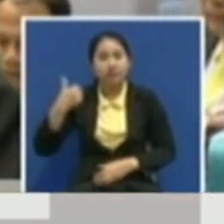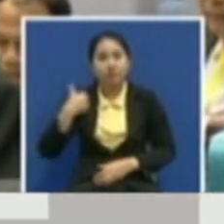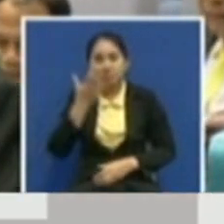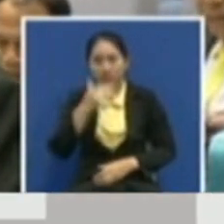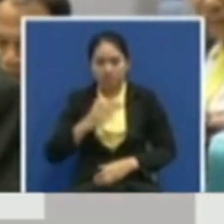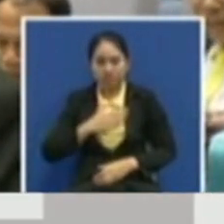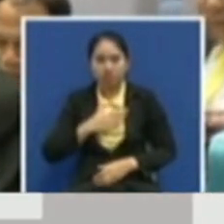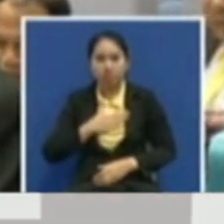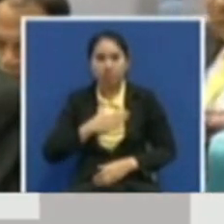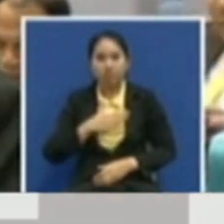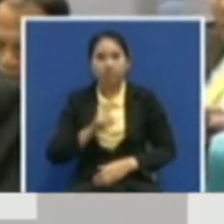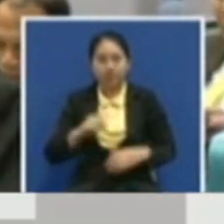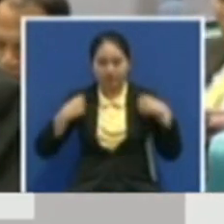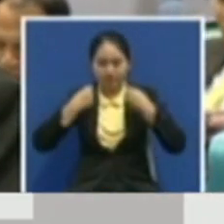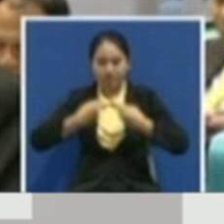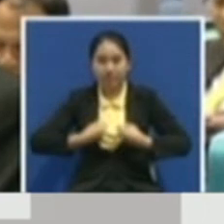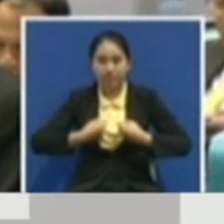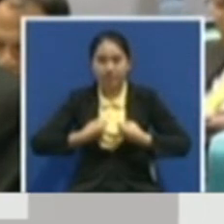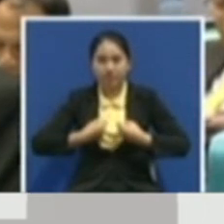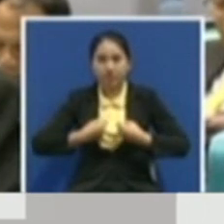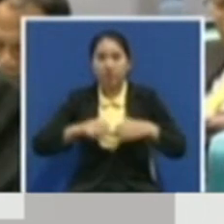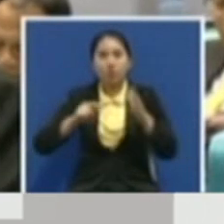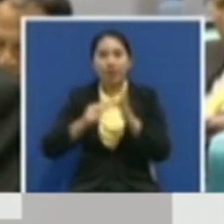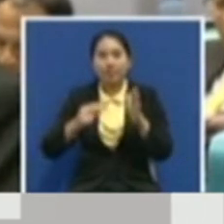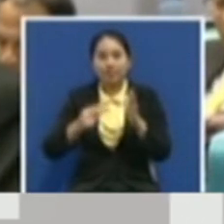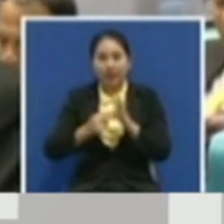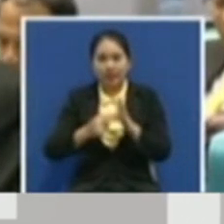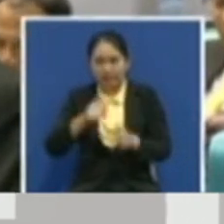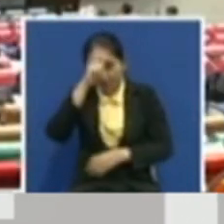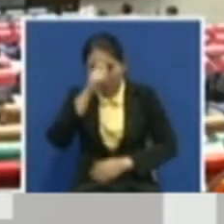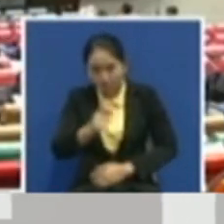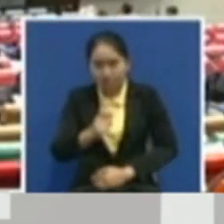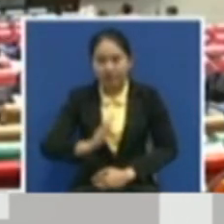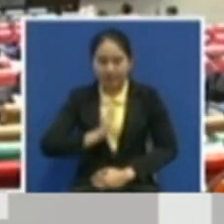นั้นการแต่งกายคือการให้ความเคารพครับ